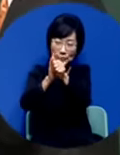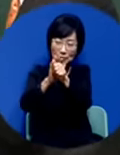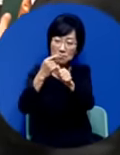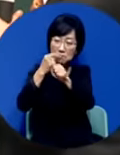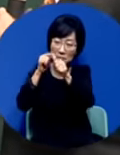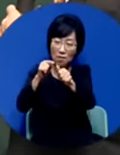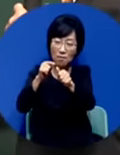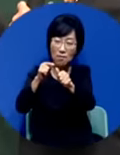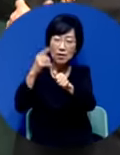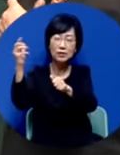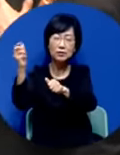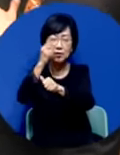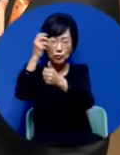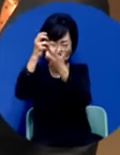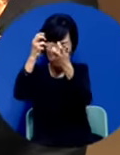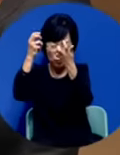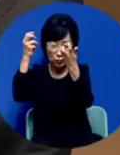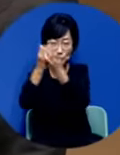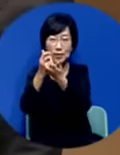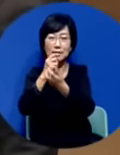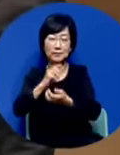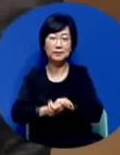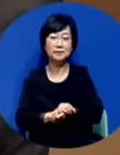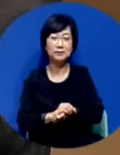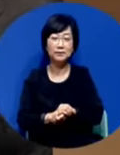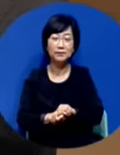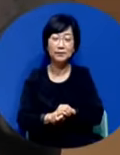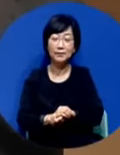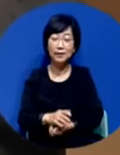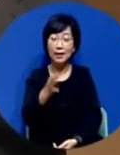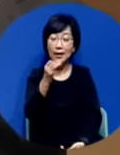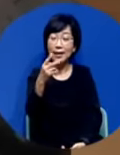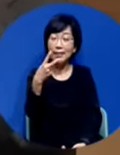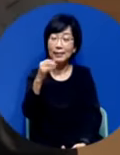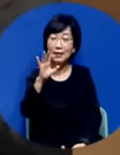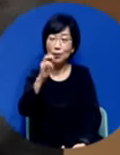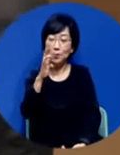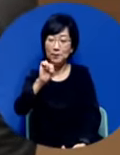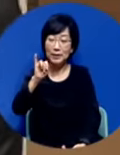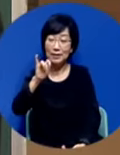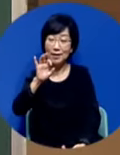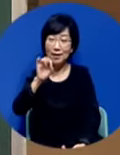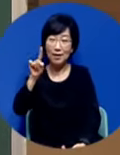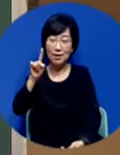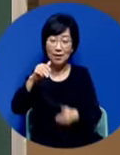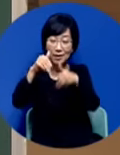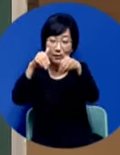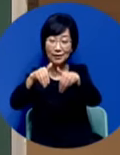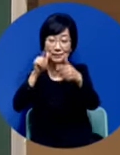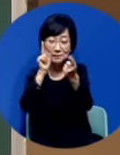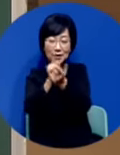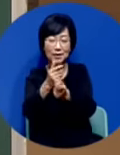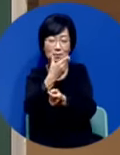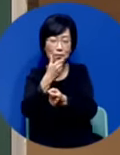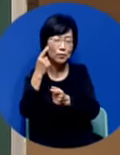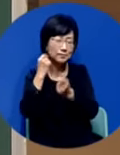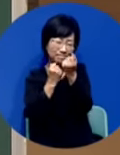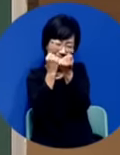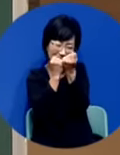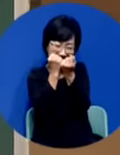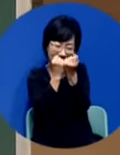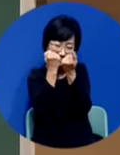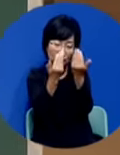那建立这些种植者的一个条件之一就是得着圣灵的充满，讲的就是这一个。 자, 에티오피아 네시를 만나 가지고 복음 전했는데 다시는 보지 못했단 말은 무슨